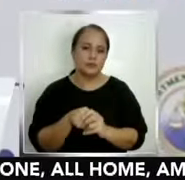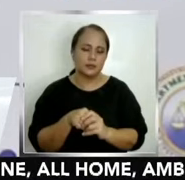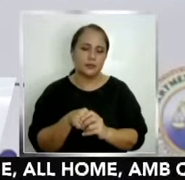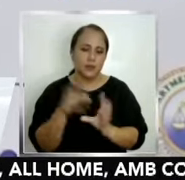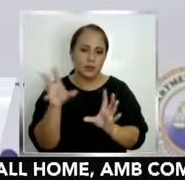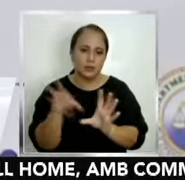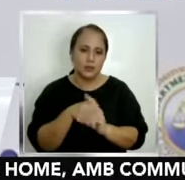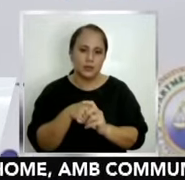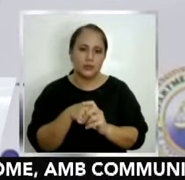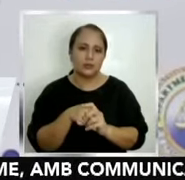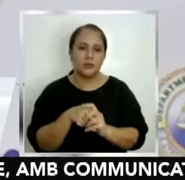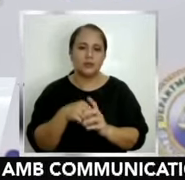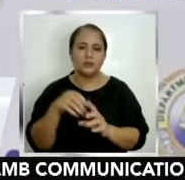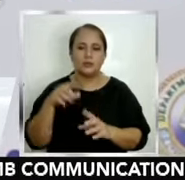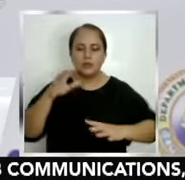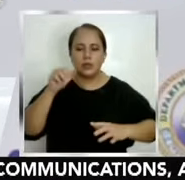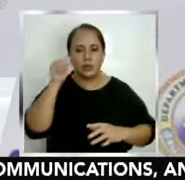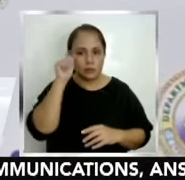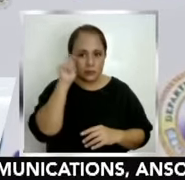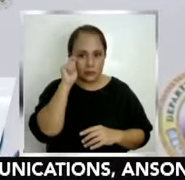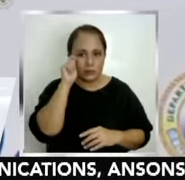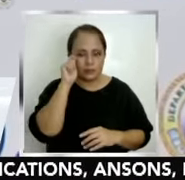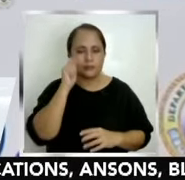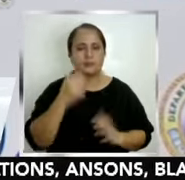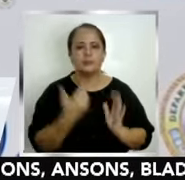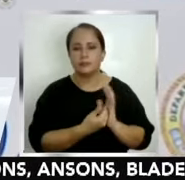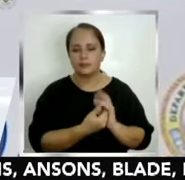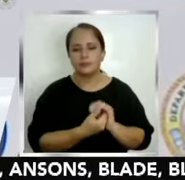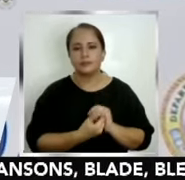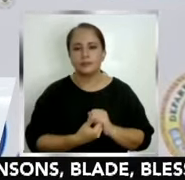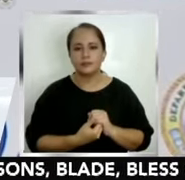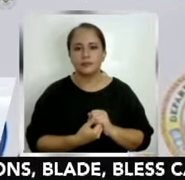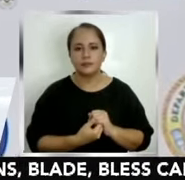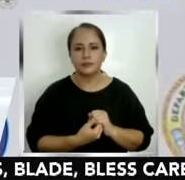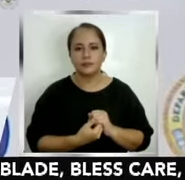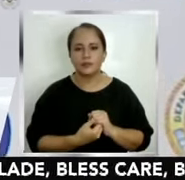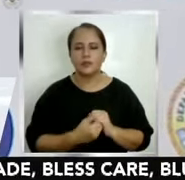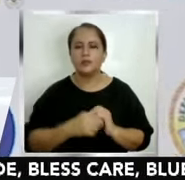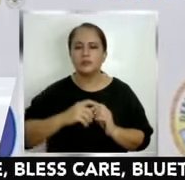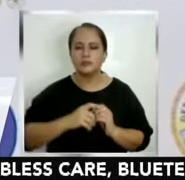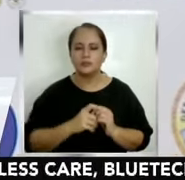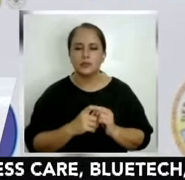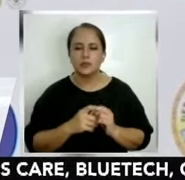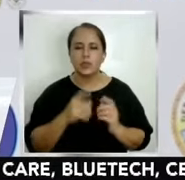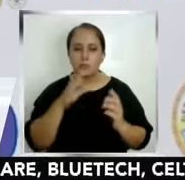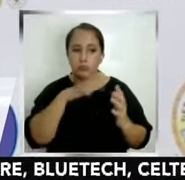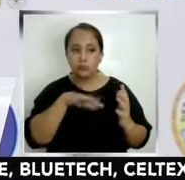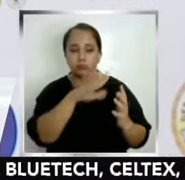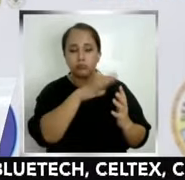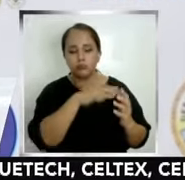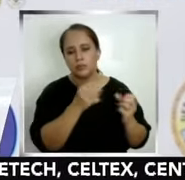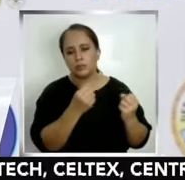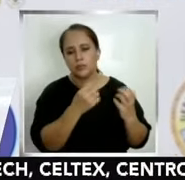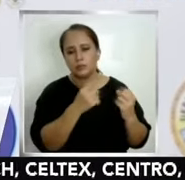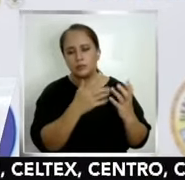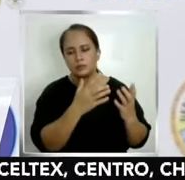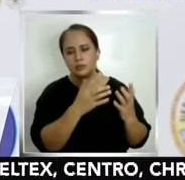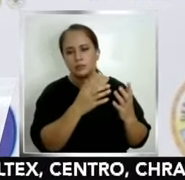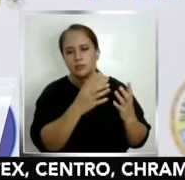Teves in the crime. Just one of them. Among many other signs that are there